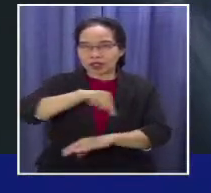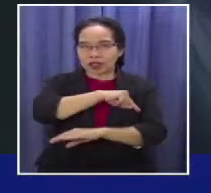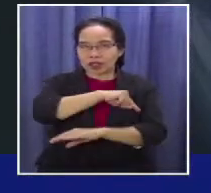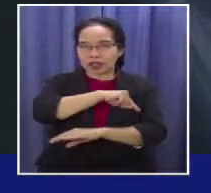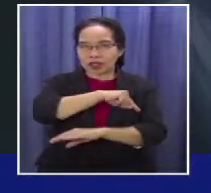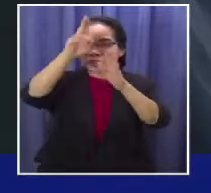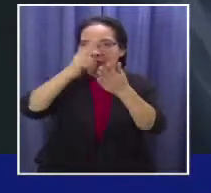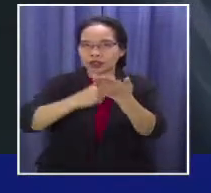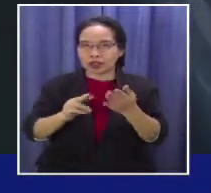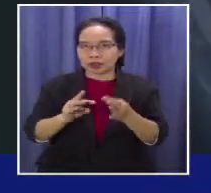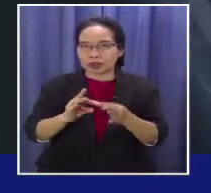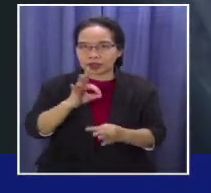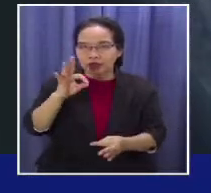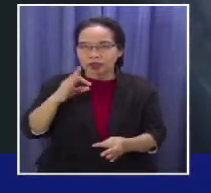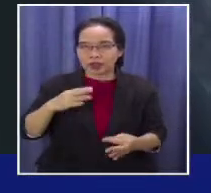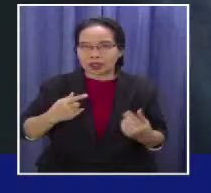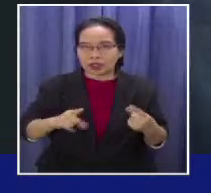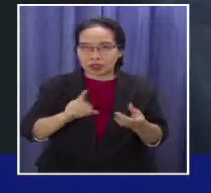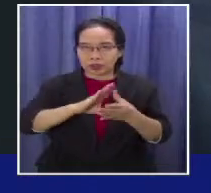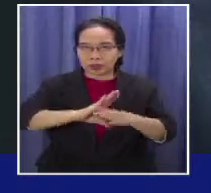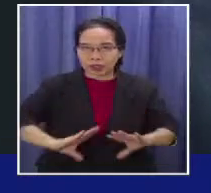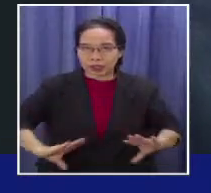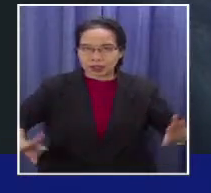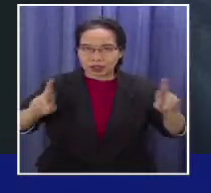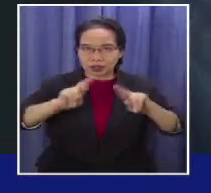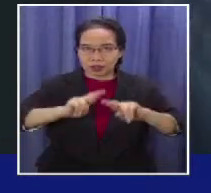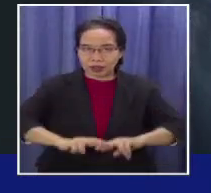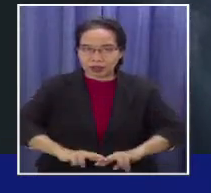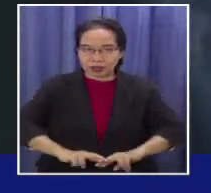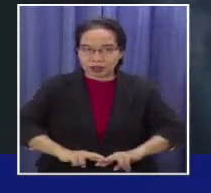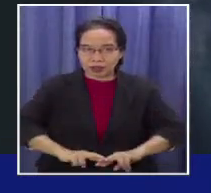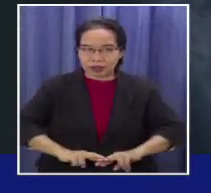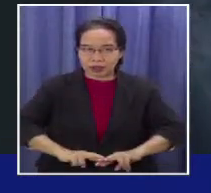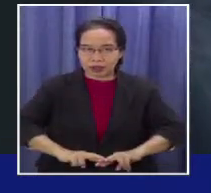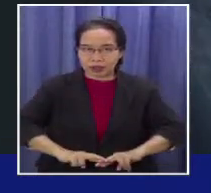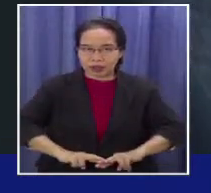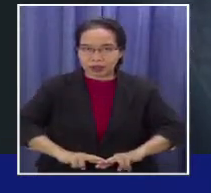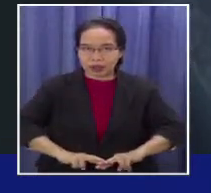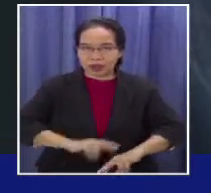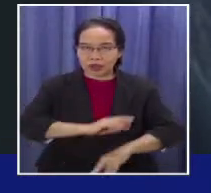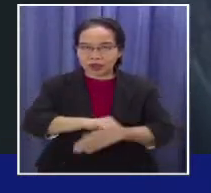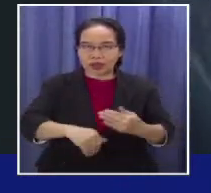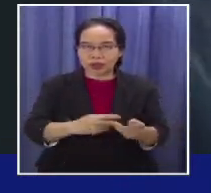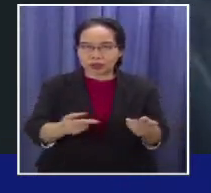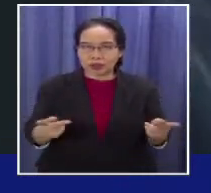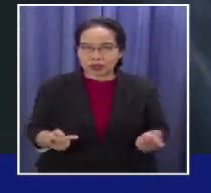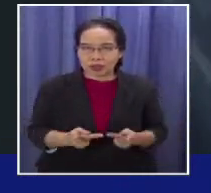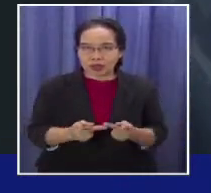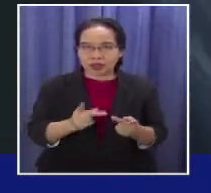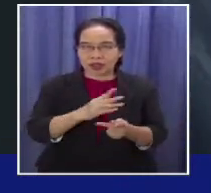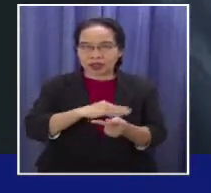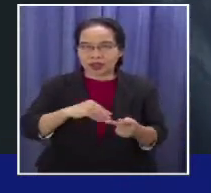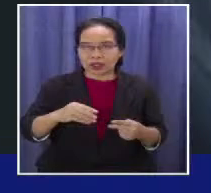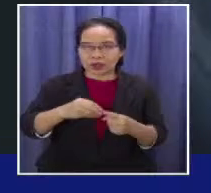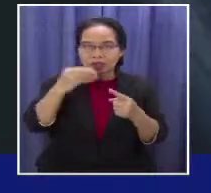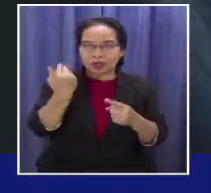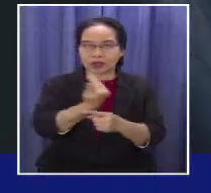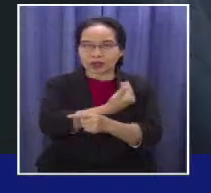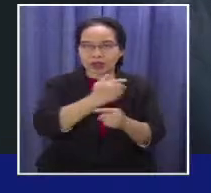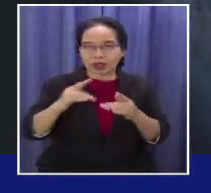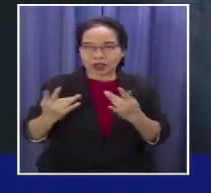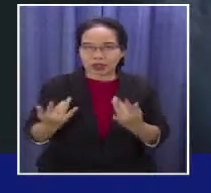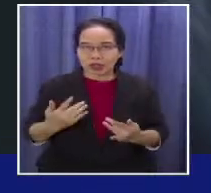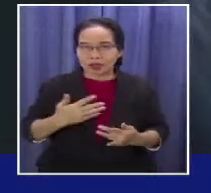Holy Spirit. Let your peace remain in all places and especially in our